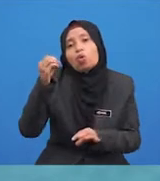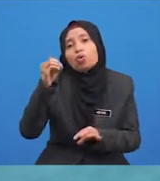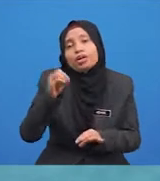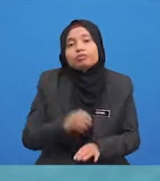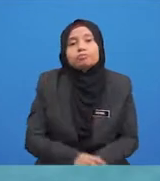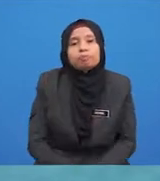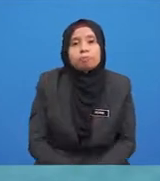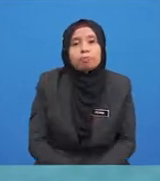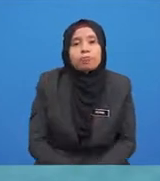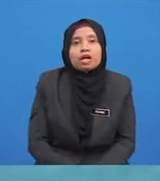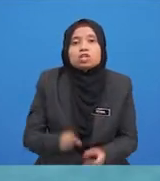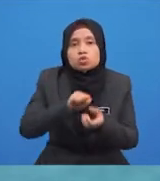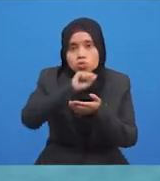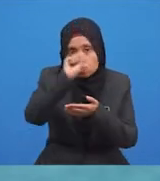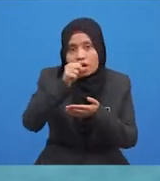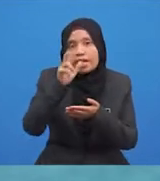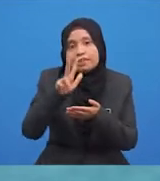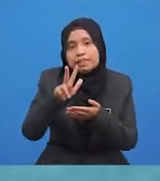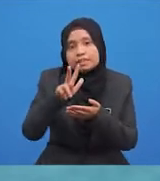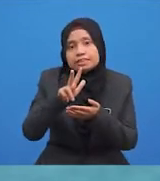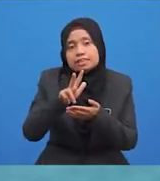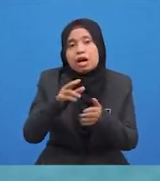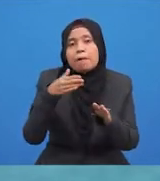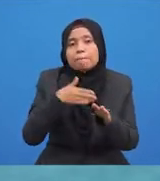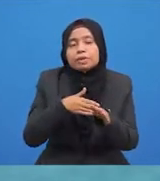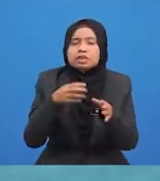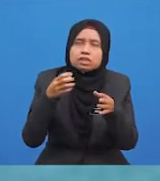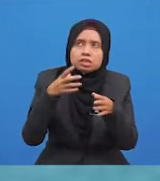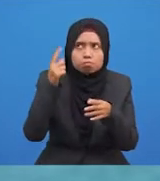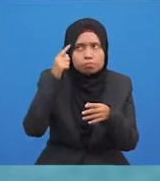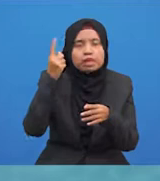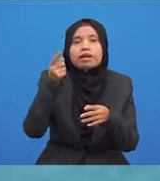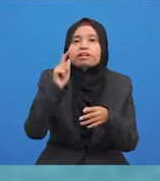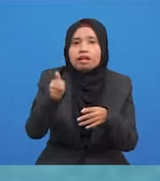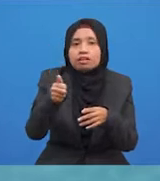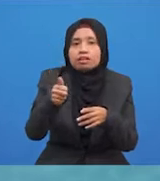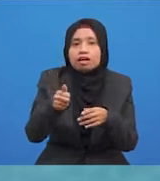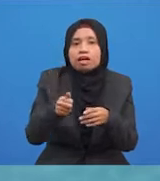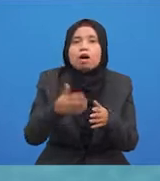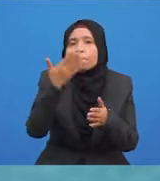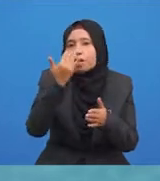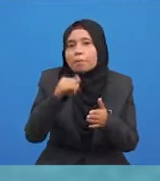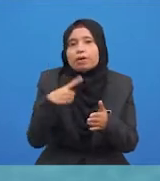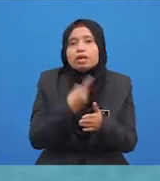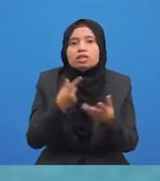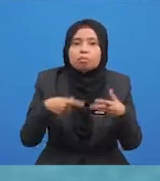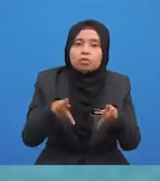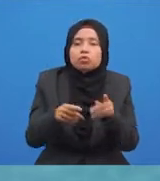Oren. Soalan ketiga, pada pendapat anda, mengapakah kita